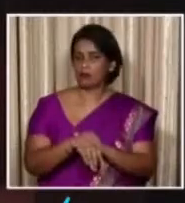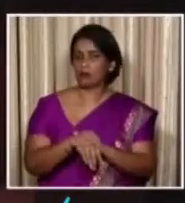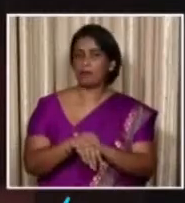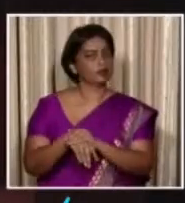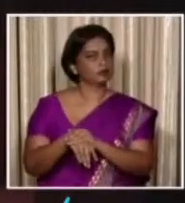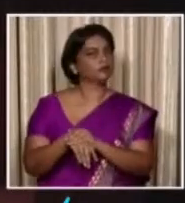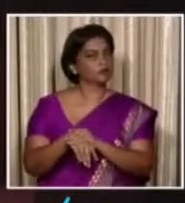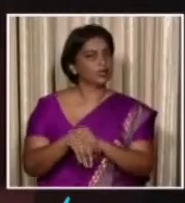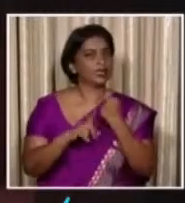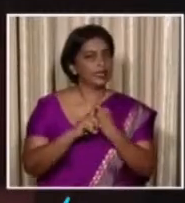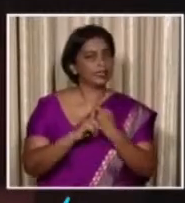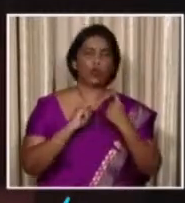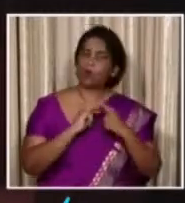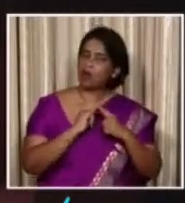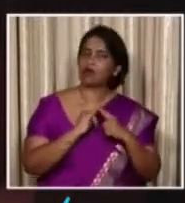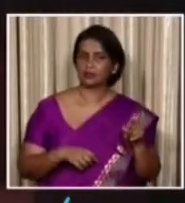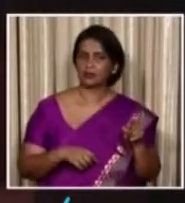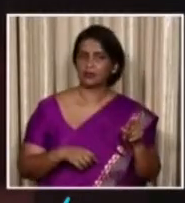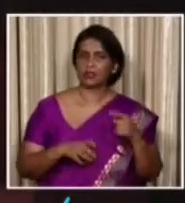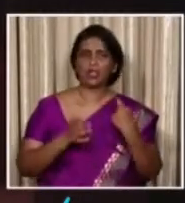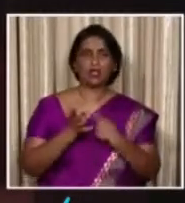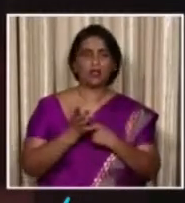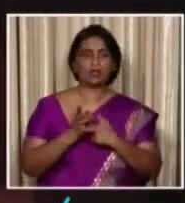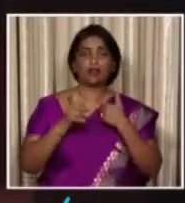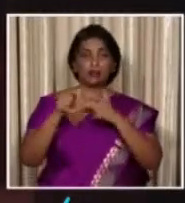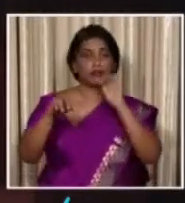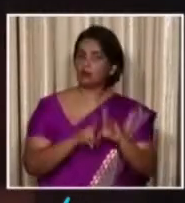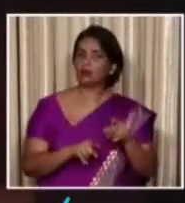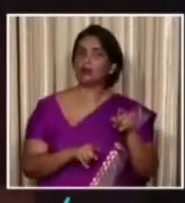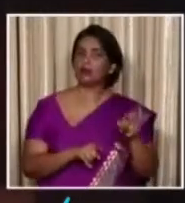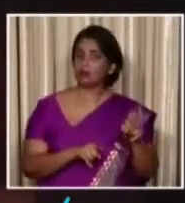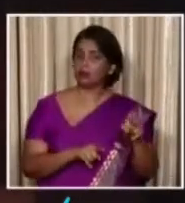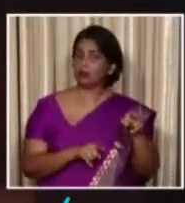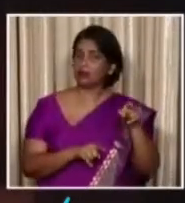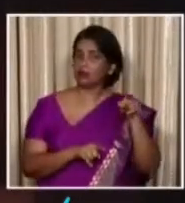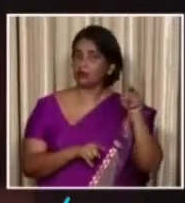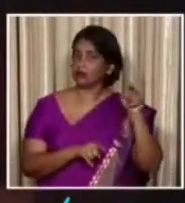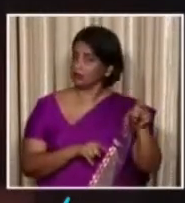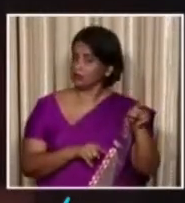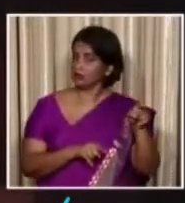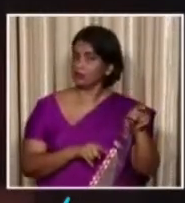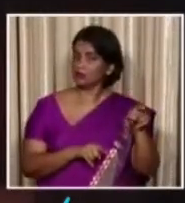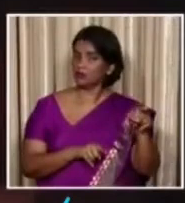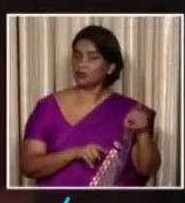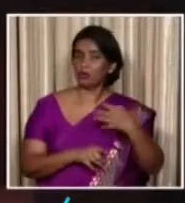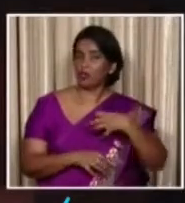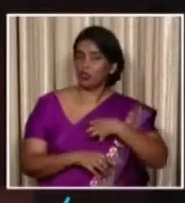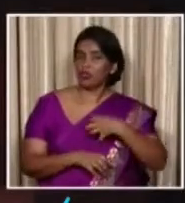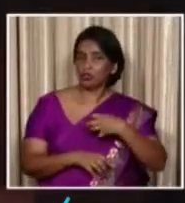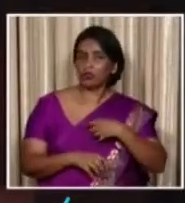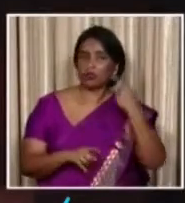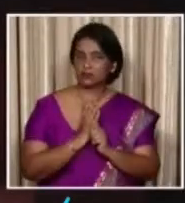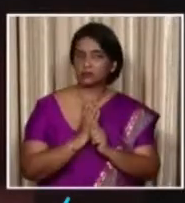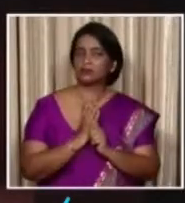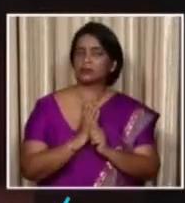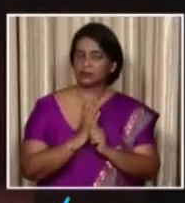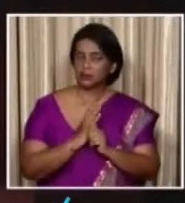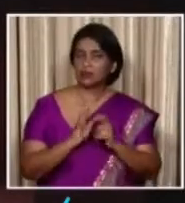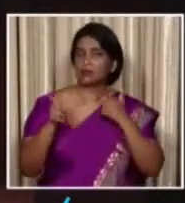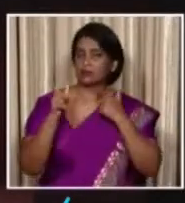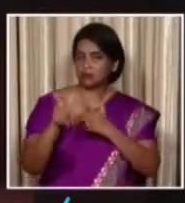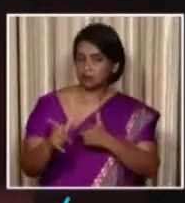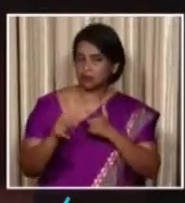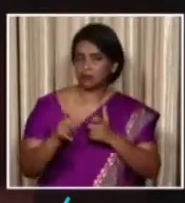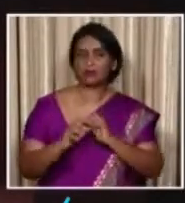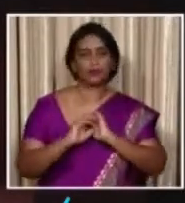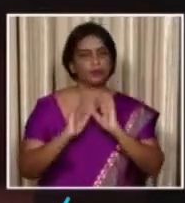සිං, මහේශ්වරන් කීප් නොයා උපාලි තෙන්නකෝන්. මරපු අය අල්ලන්න ඕන. ඒ අය ඒ විඳපු දුක වෙනුවෙන් අපි කතා කරලා තියෙනවා. මේ